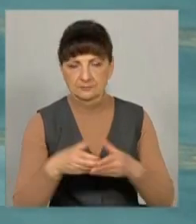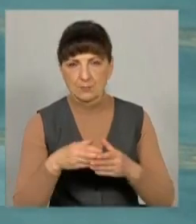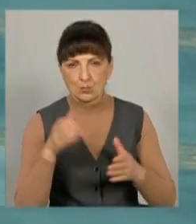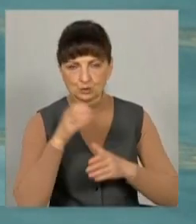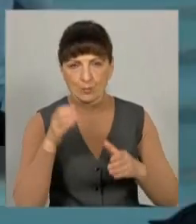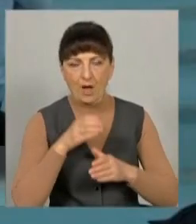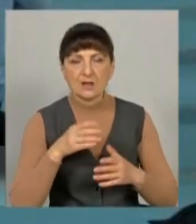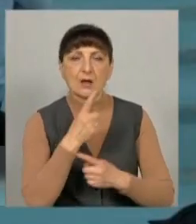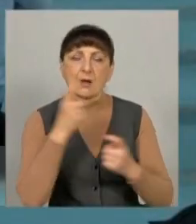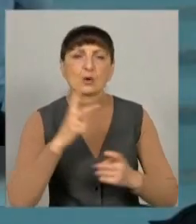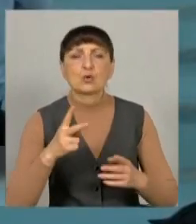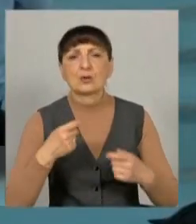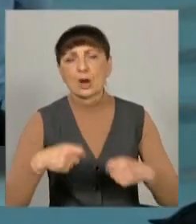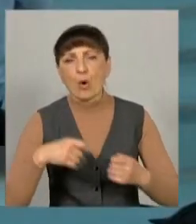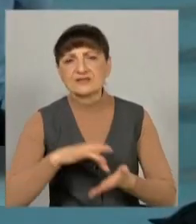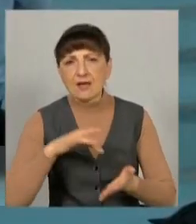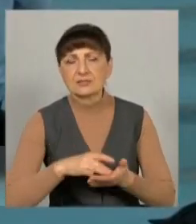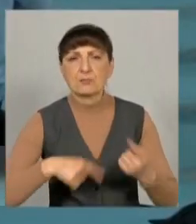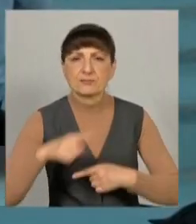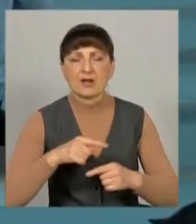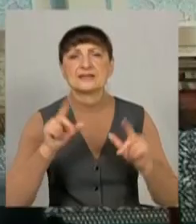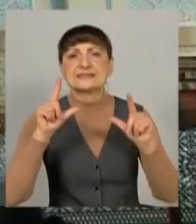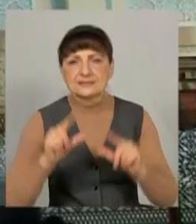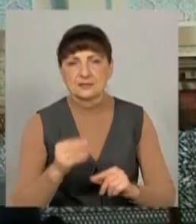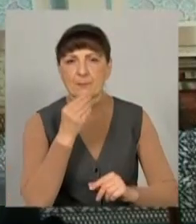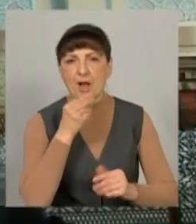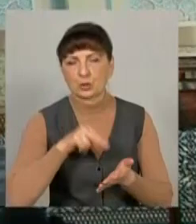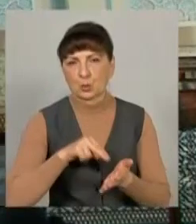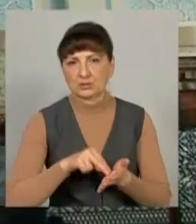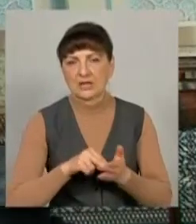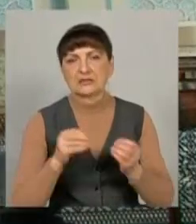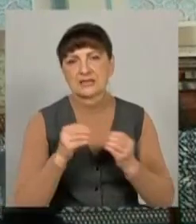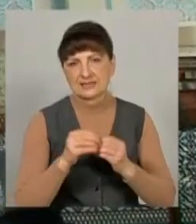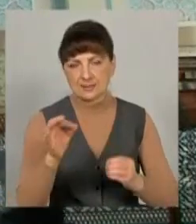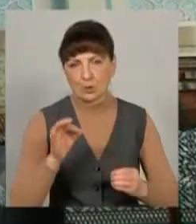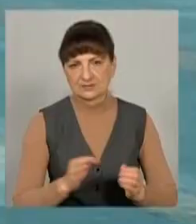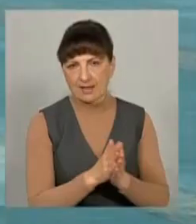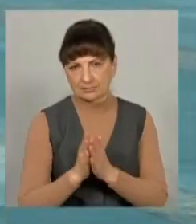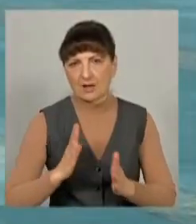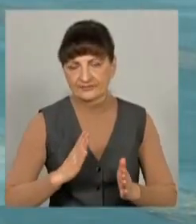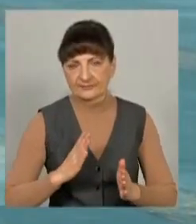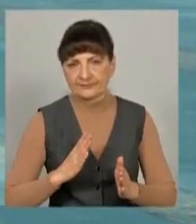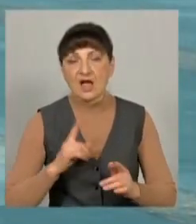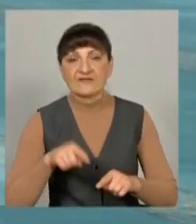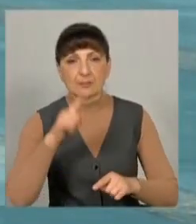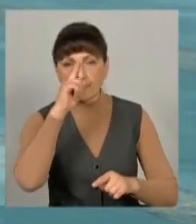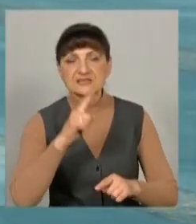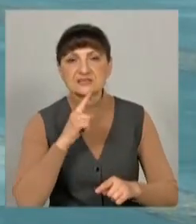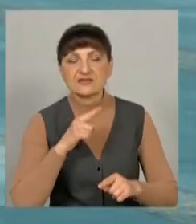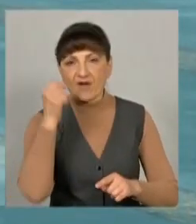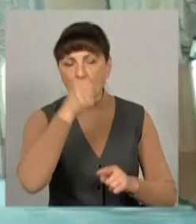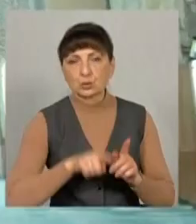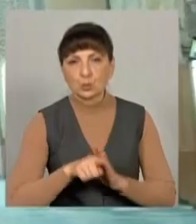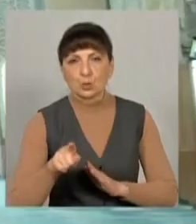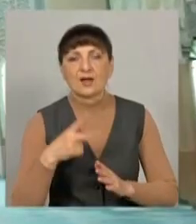и владельцев торговых центров снизить цены на социально значимые продукты на 10%. Рамазан в этом году в стране